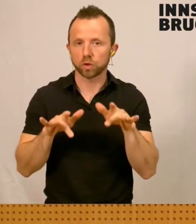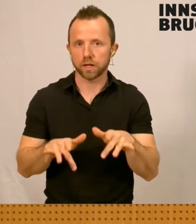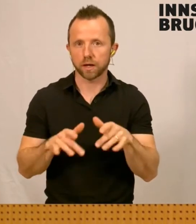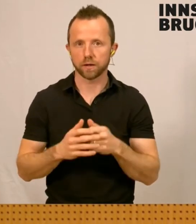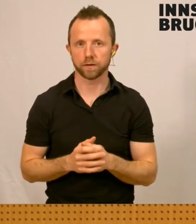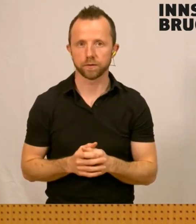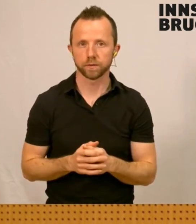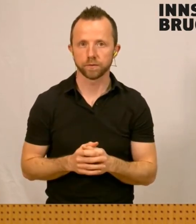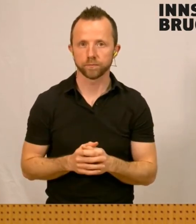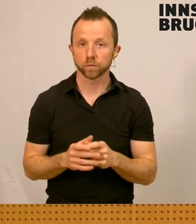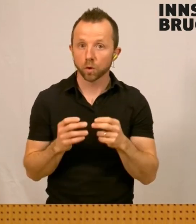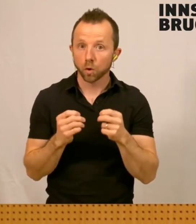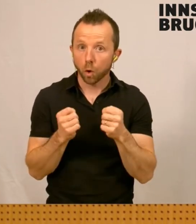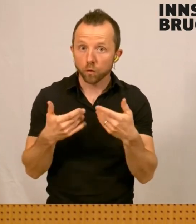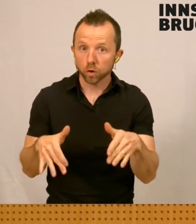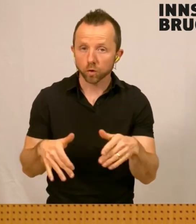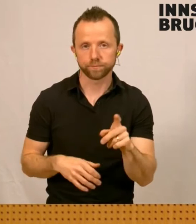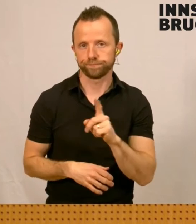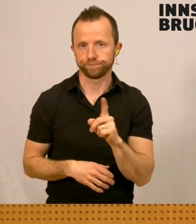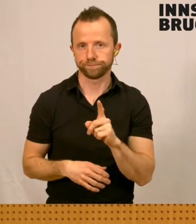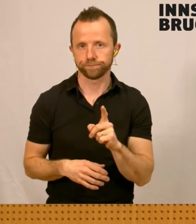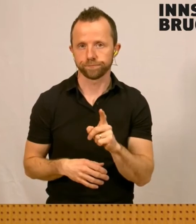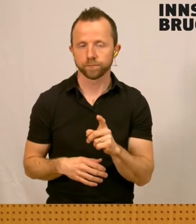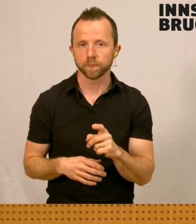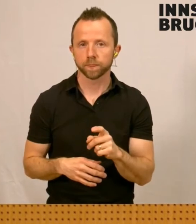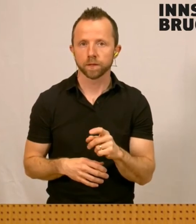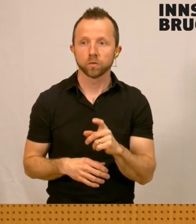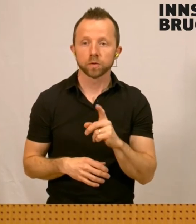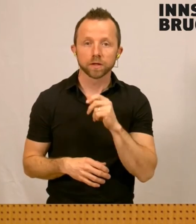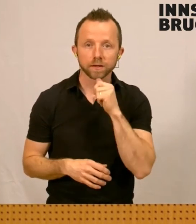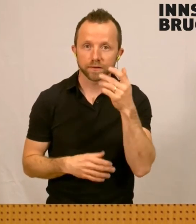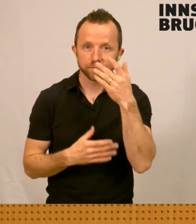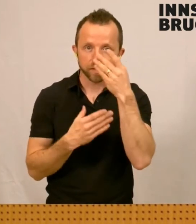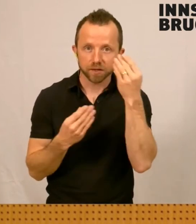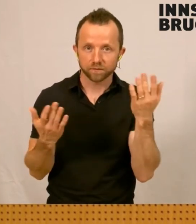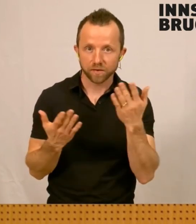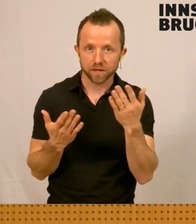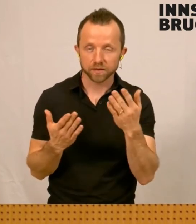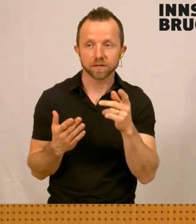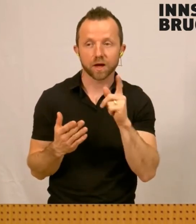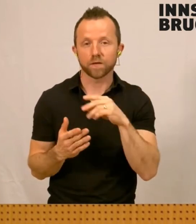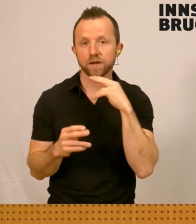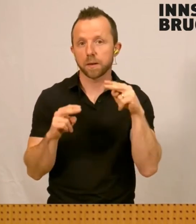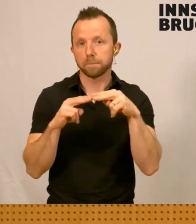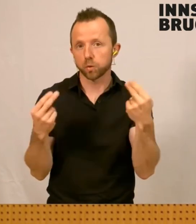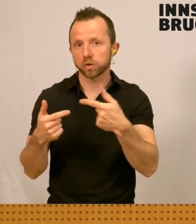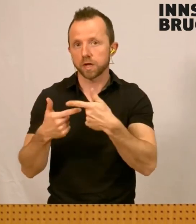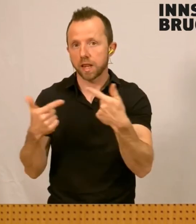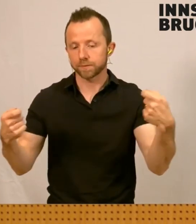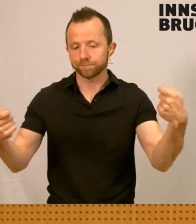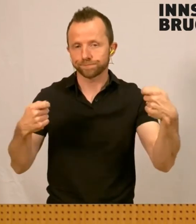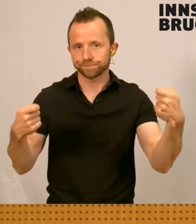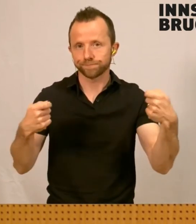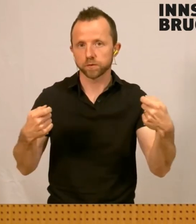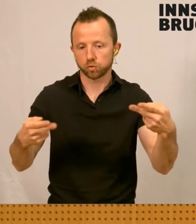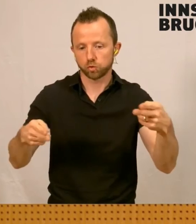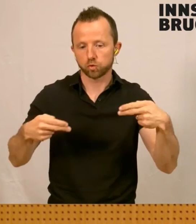auch nicht hoffnungslos und nicht zu vergessen, es kommt auch sehr viel Geld vom Bund und Land an die Gemeinden